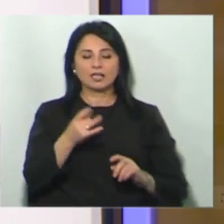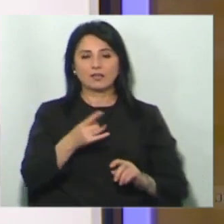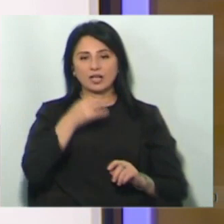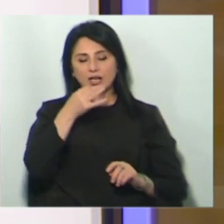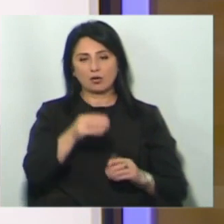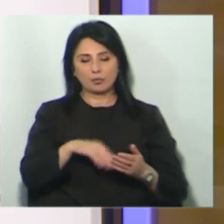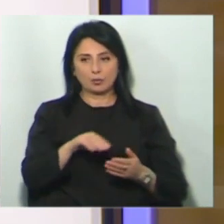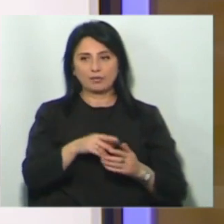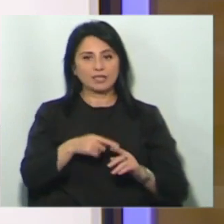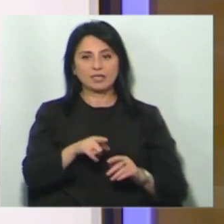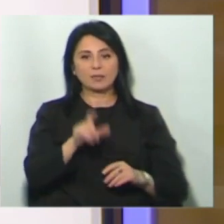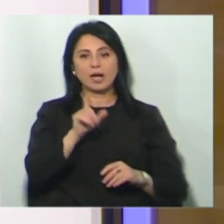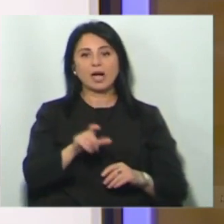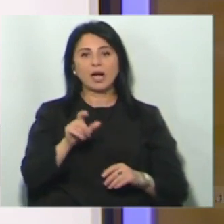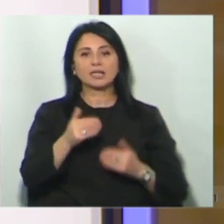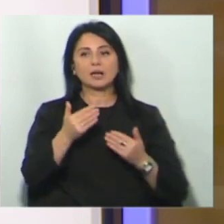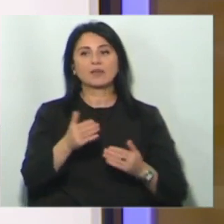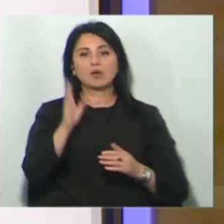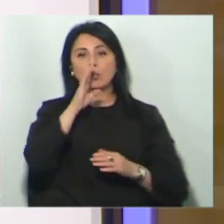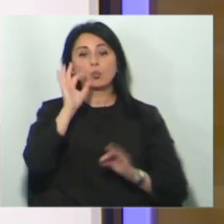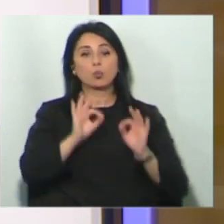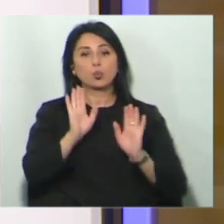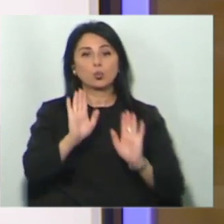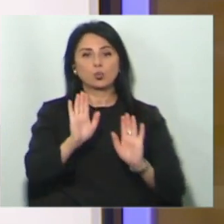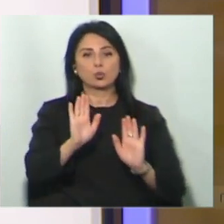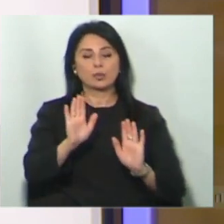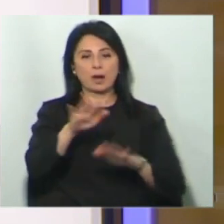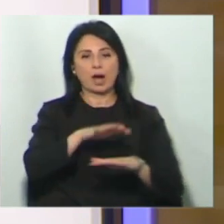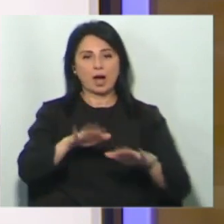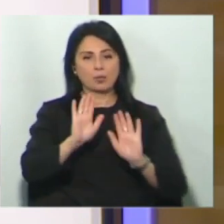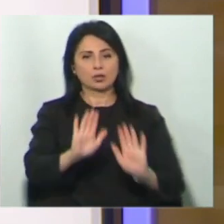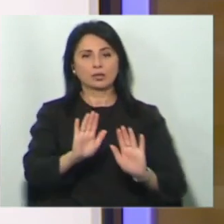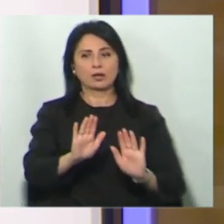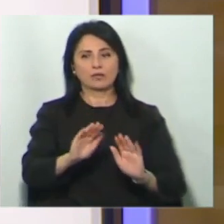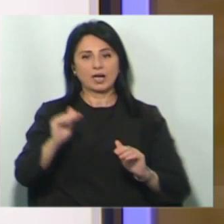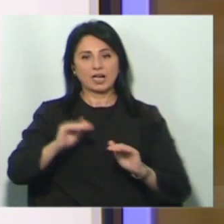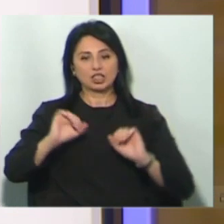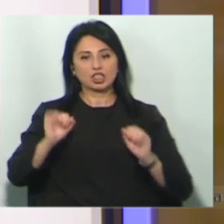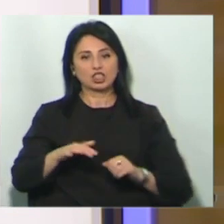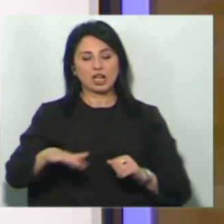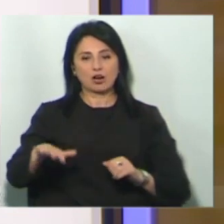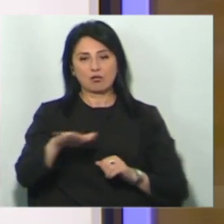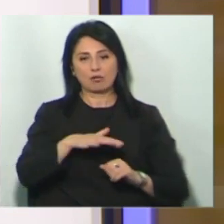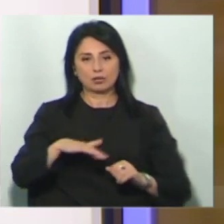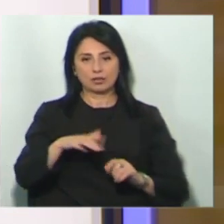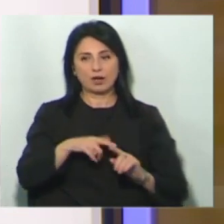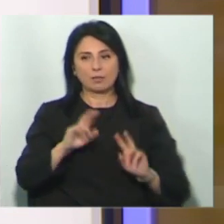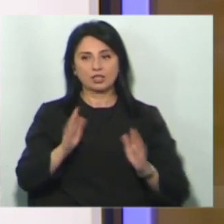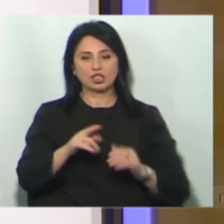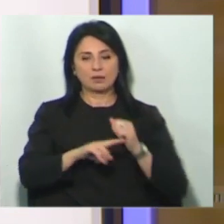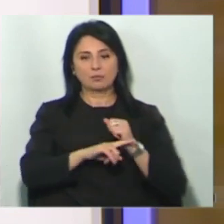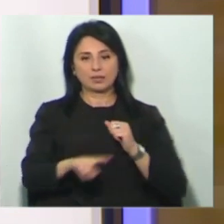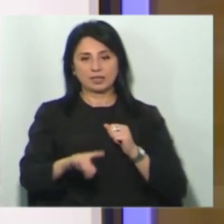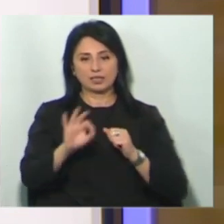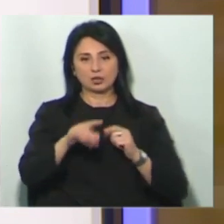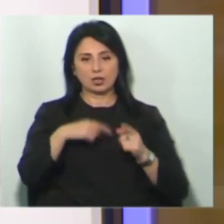ერთხელ გავიმეორებ, ეს ამ ადამიანებისათვის ბუნებრივ გარემოდ ყალიბდებოდა ჩრდილოეთის ქვეყნებში, ამ შემთხვევაში